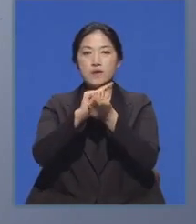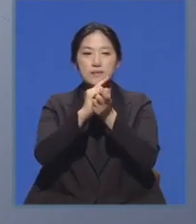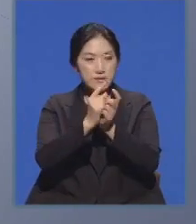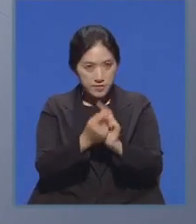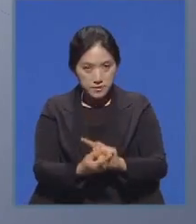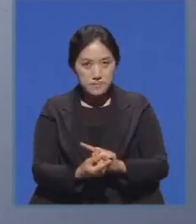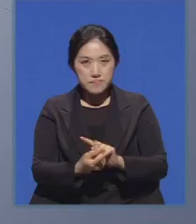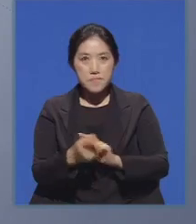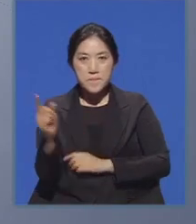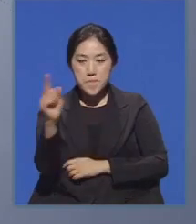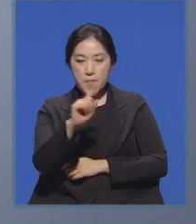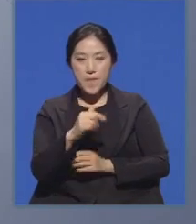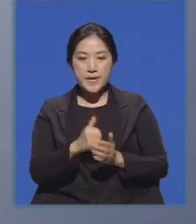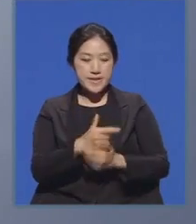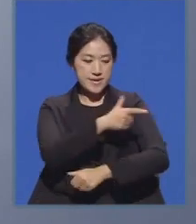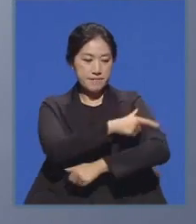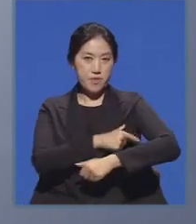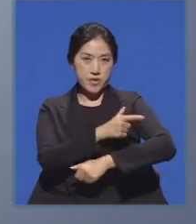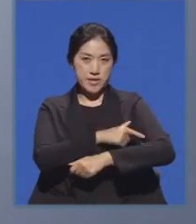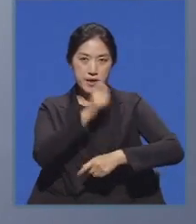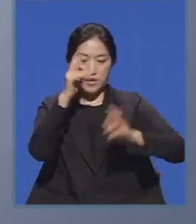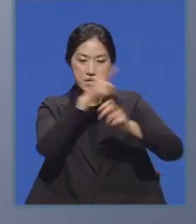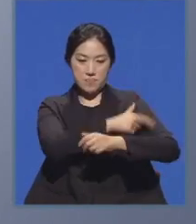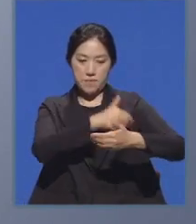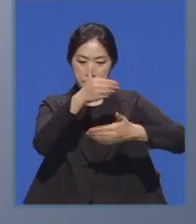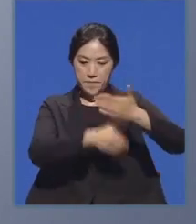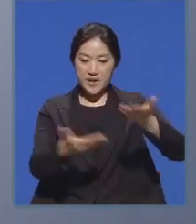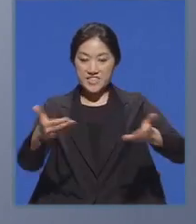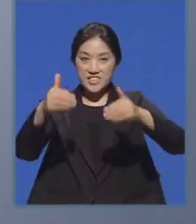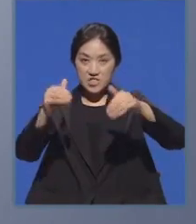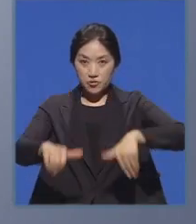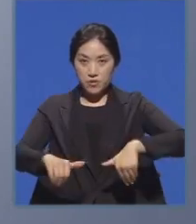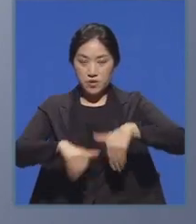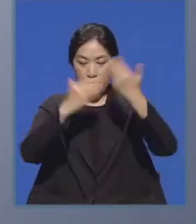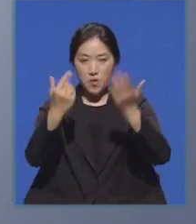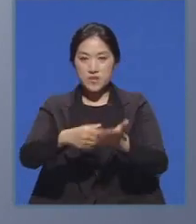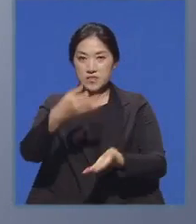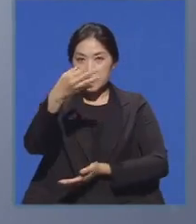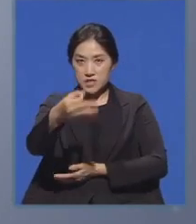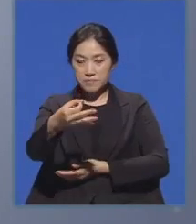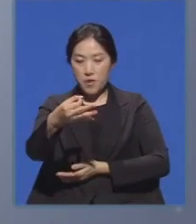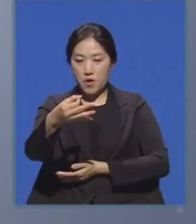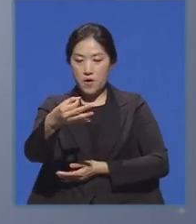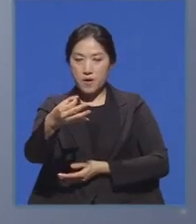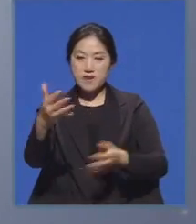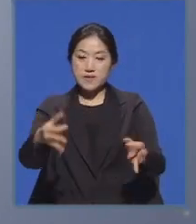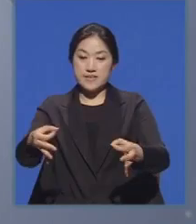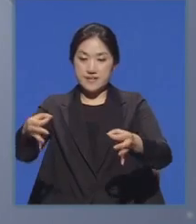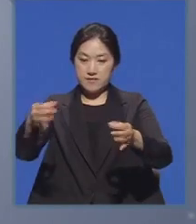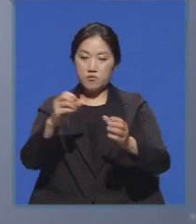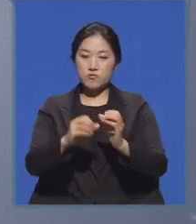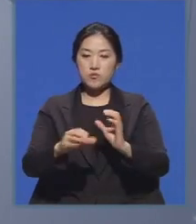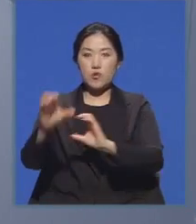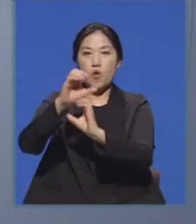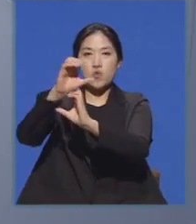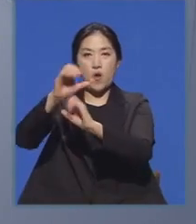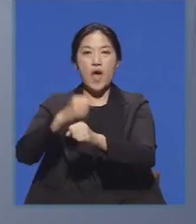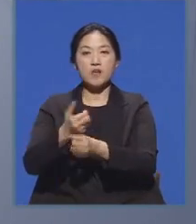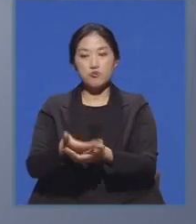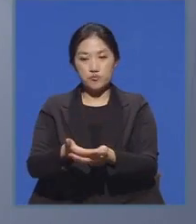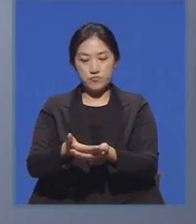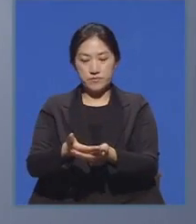그 임원을 제외하고 직원들의 총 급여액이 상승하는 기업, 그리고